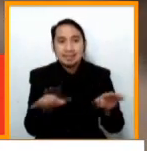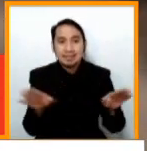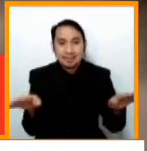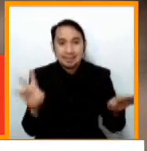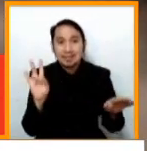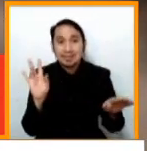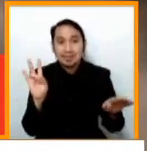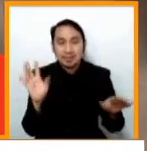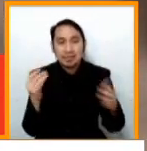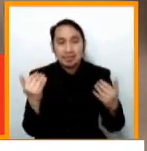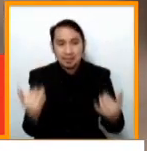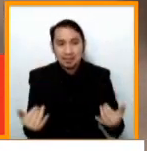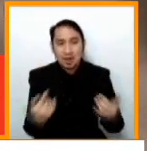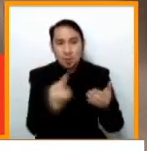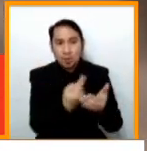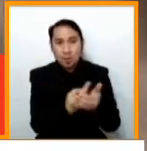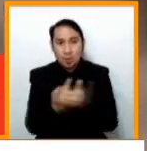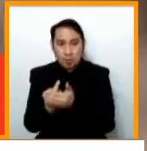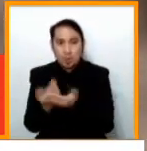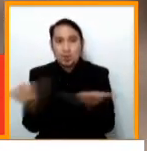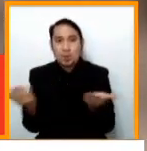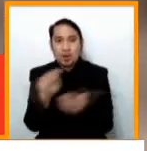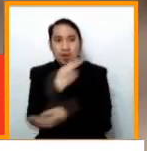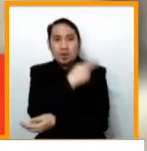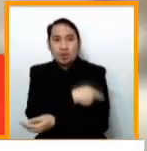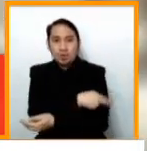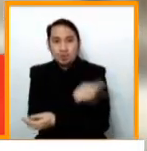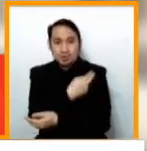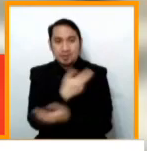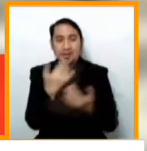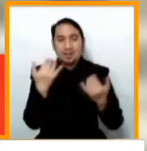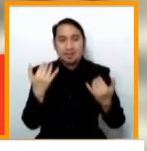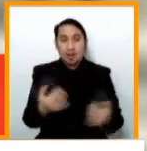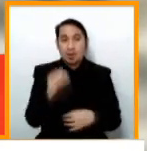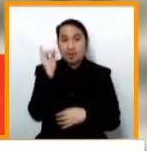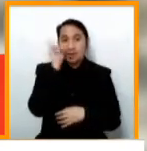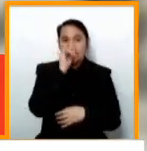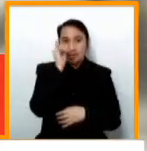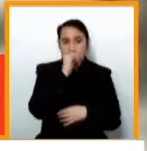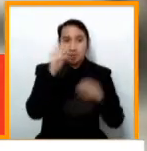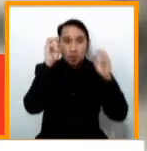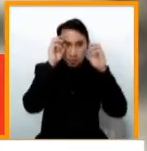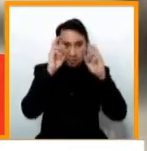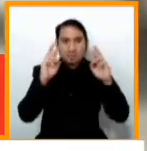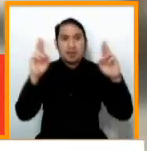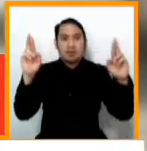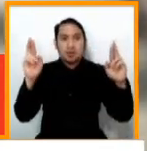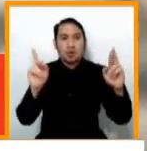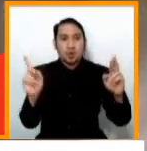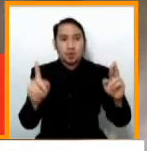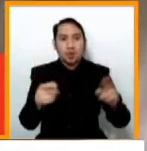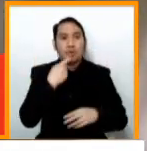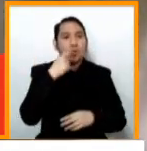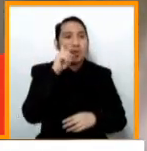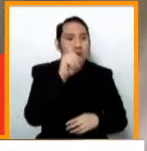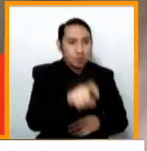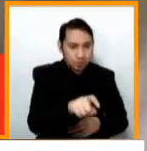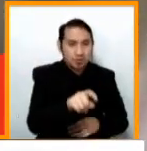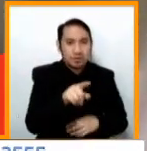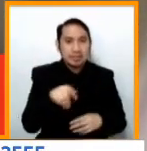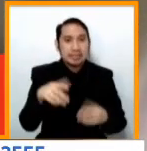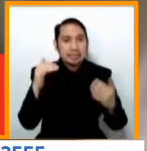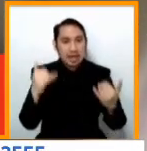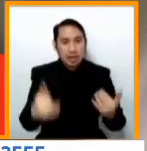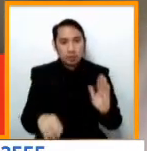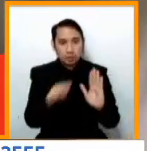kasalukuyang naka-admit sa mga ospital. Kaya inatasan na ni Iloilo City Mayor Jerry Treñas ang City Population Office na ilista ang mga